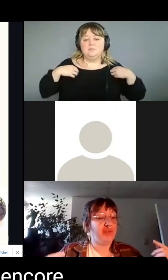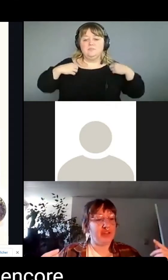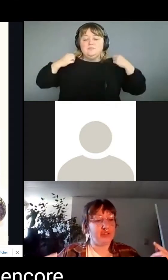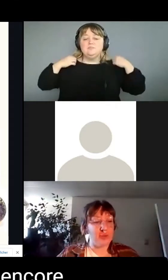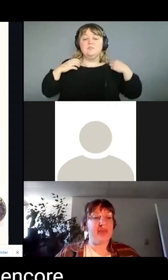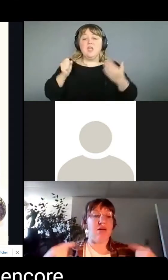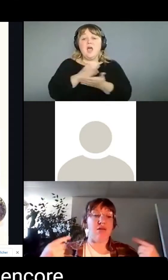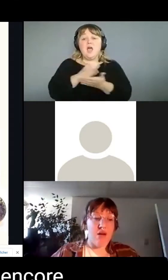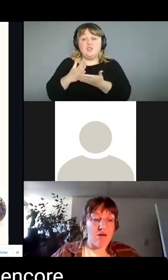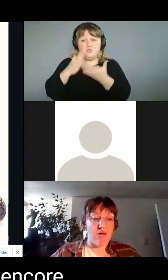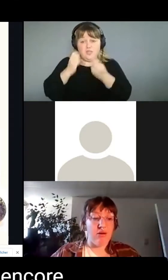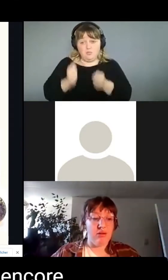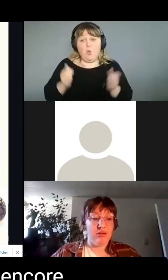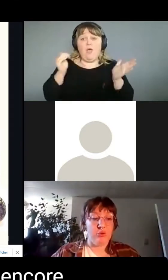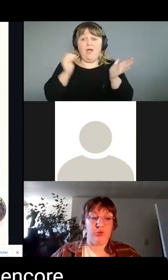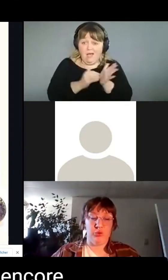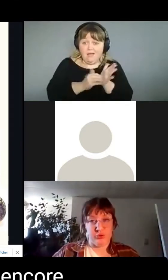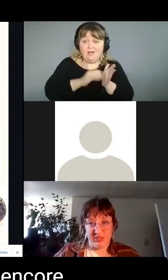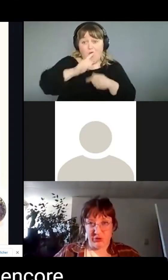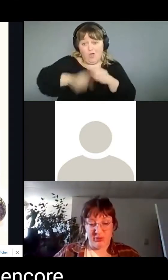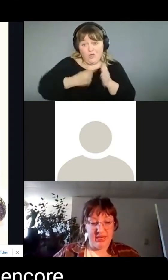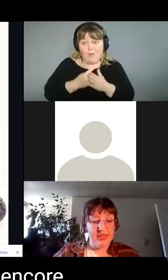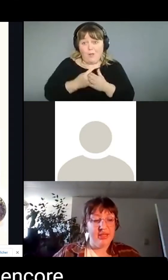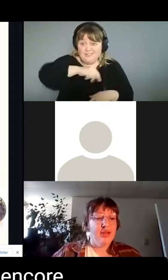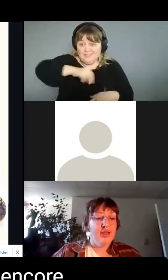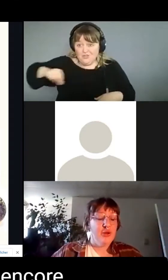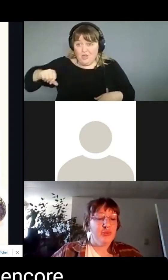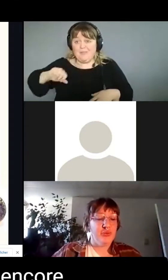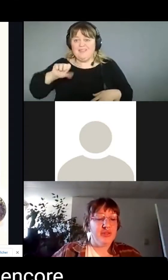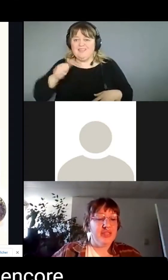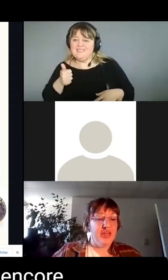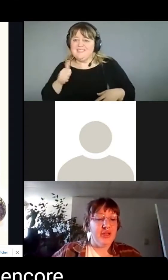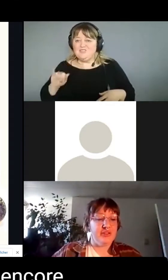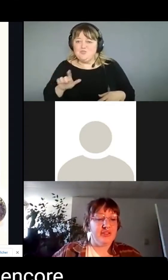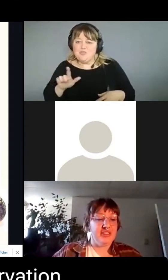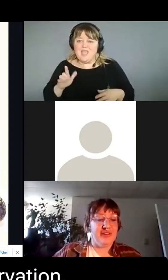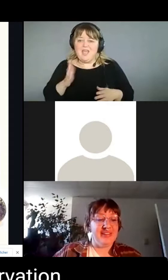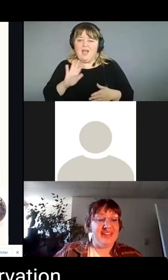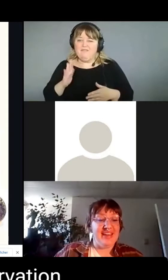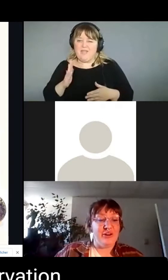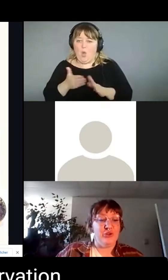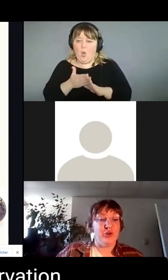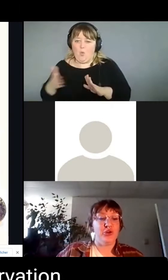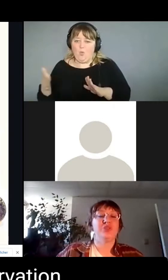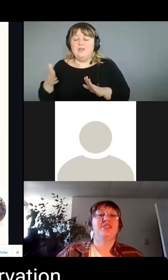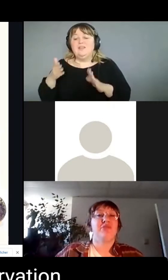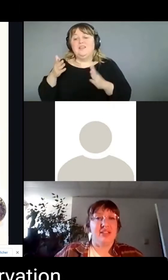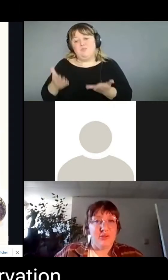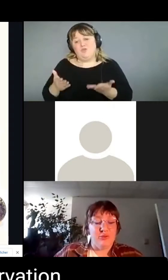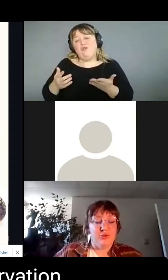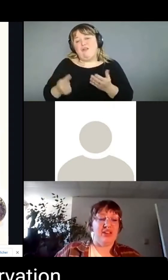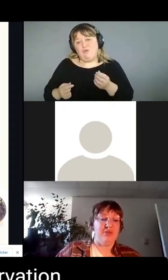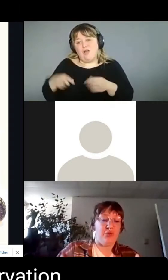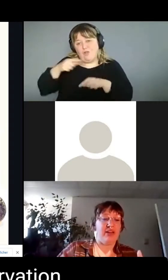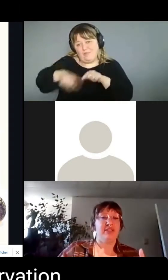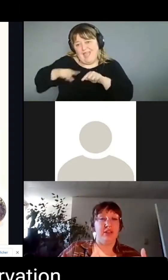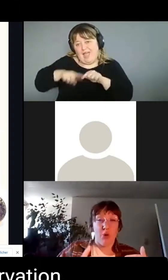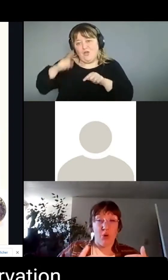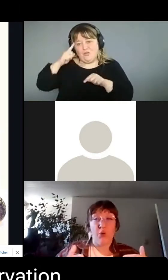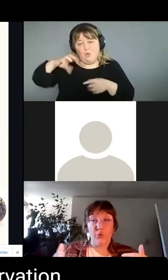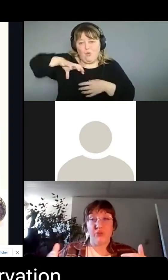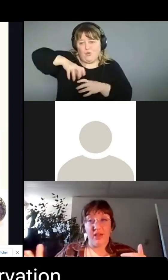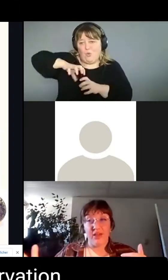ensuite, vous pouvez semer encore autour du 10 juillet. Puis, ça va faire des carottes de conservation. Donc, elles vont